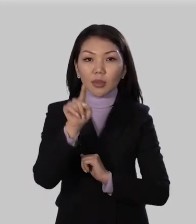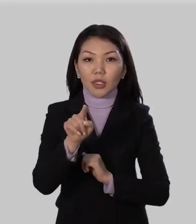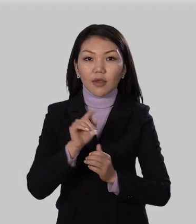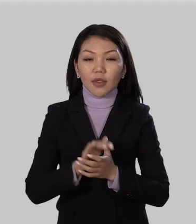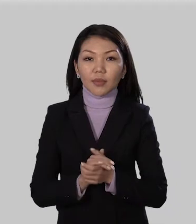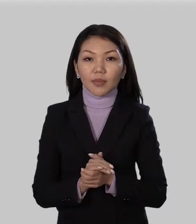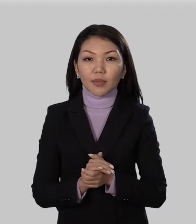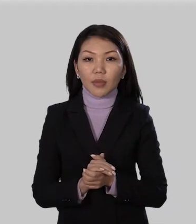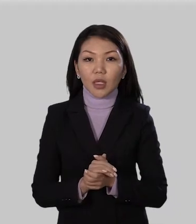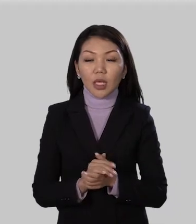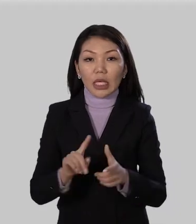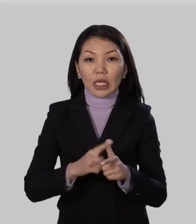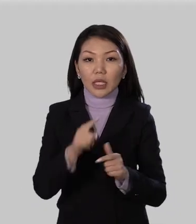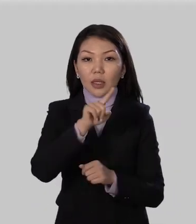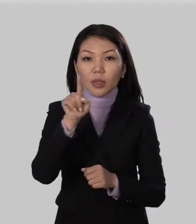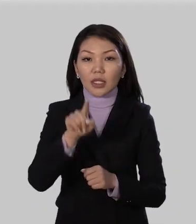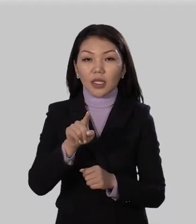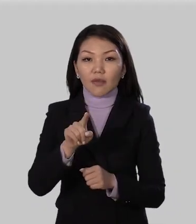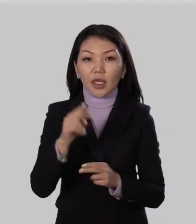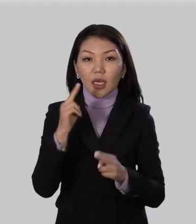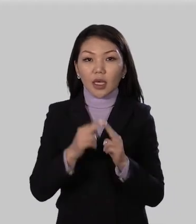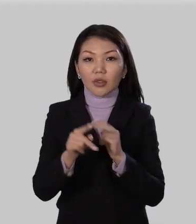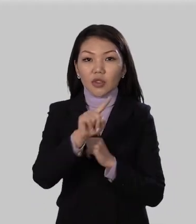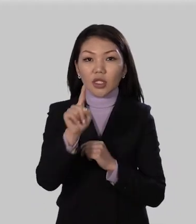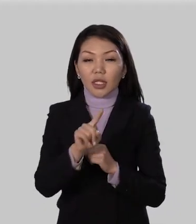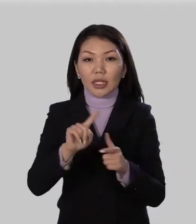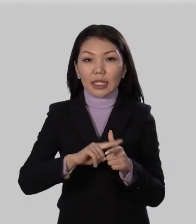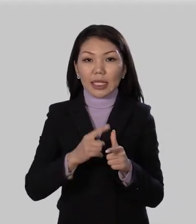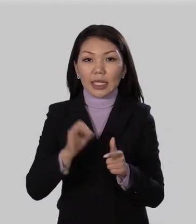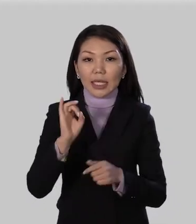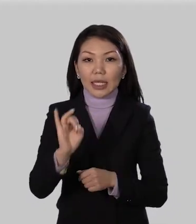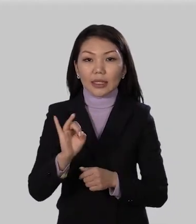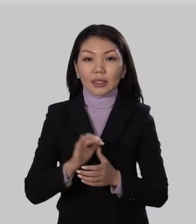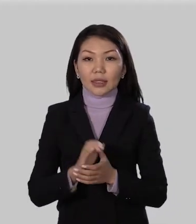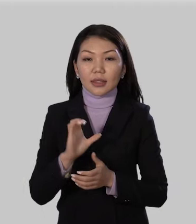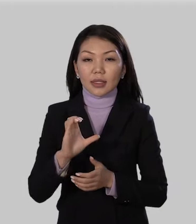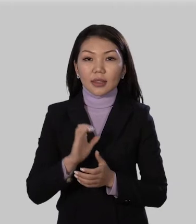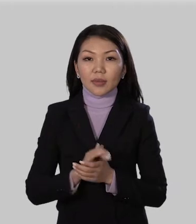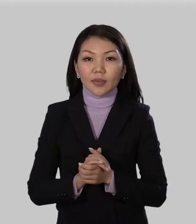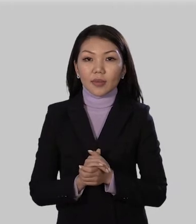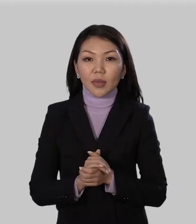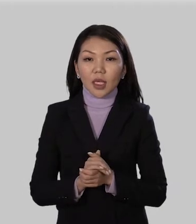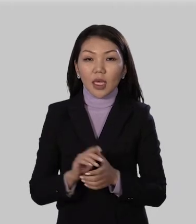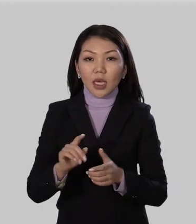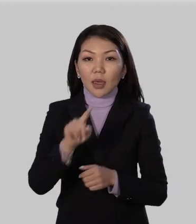Неизменяемые приставки, приставки, оканчивающиеся на Z и S, приставки пре и при.